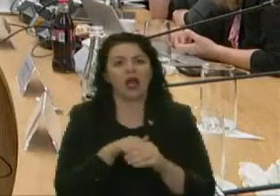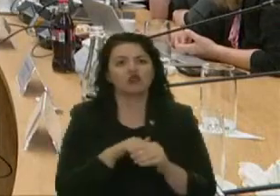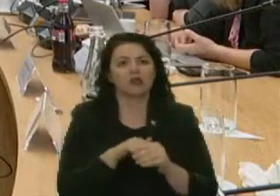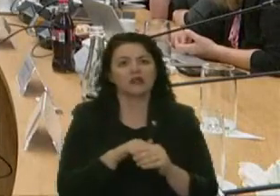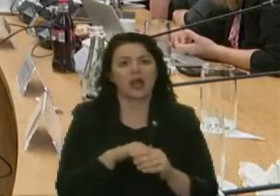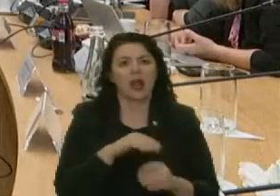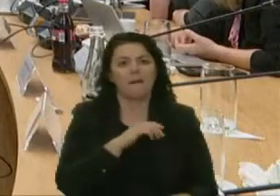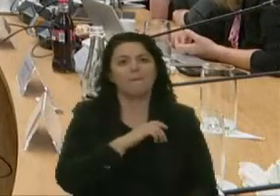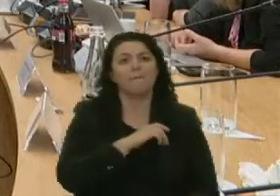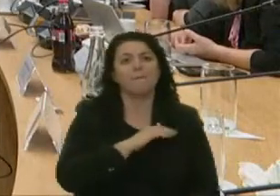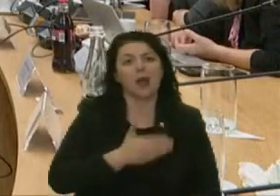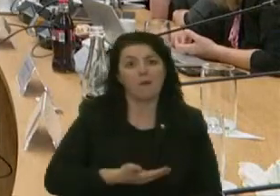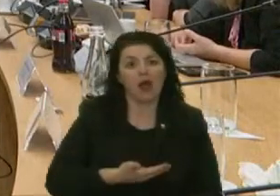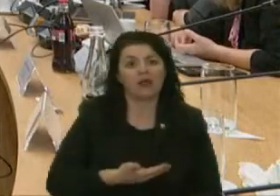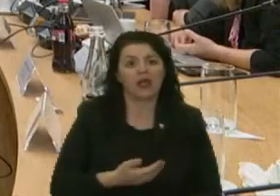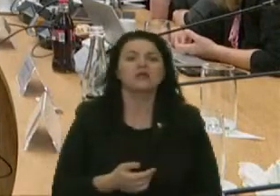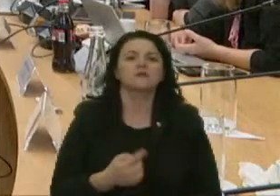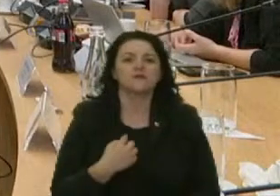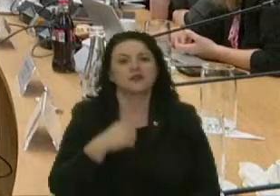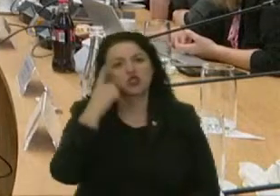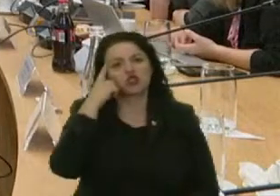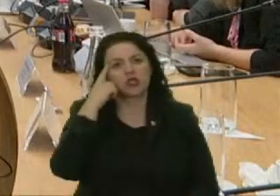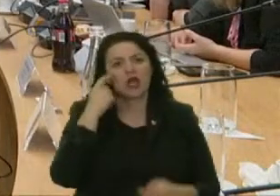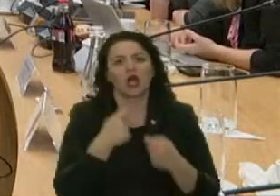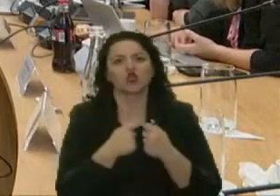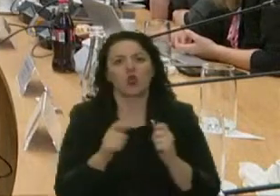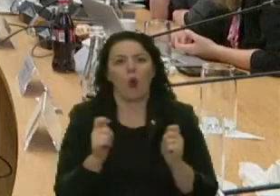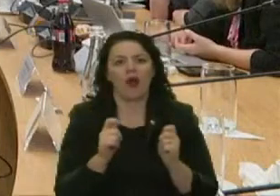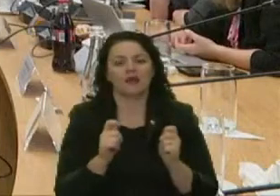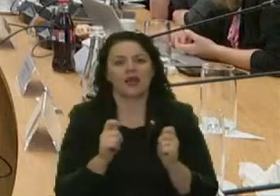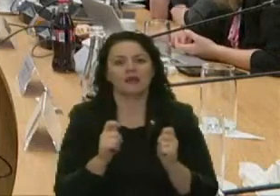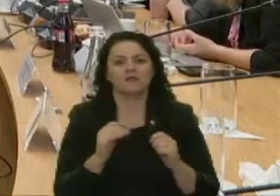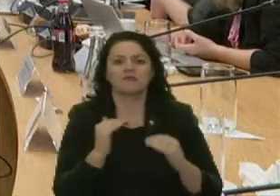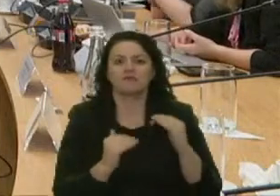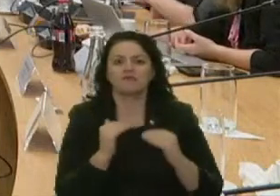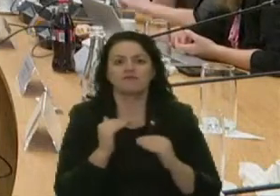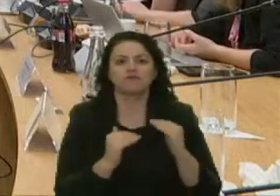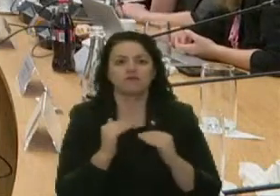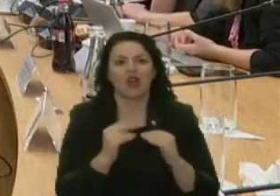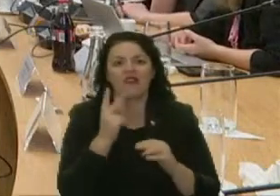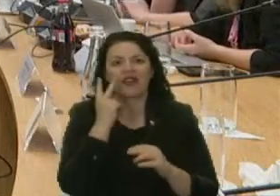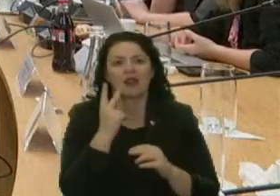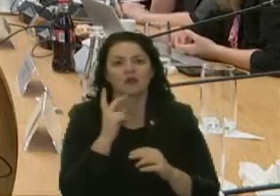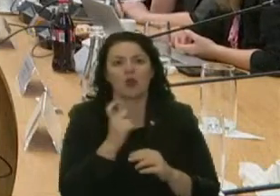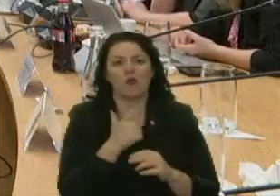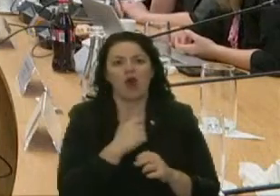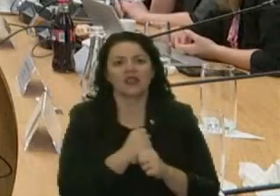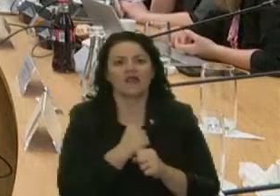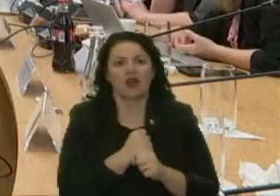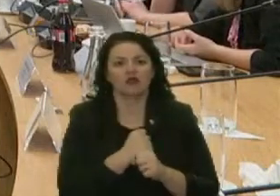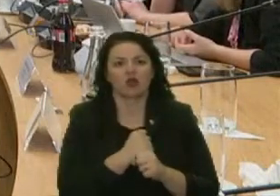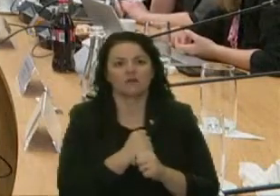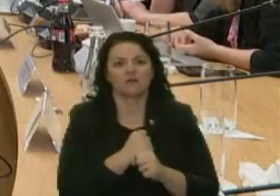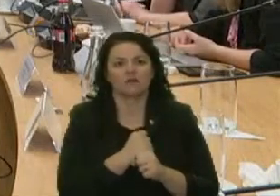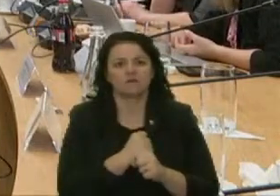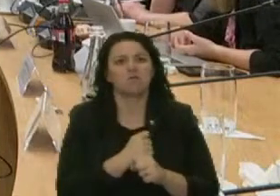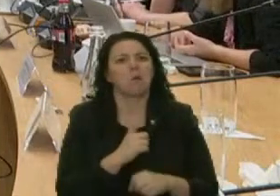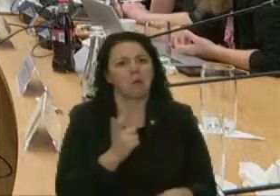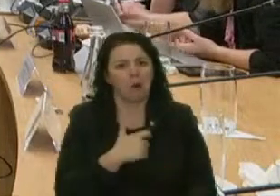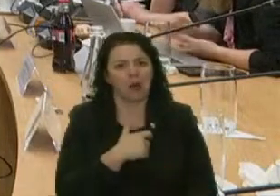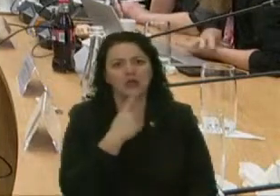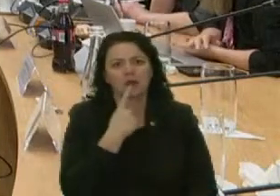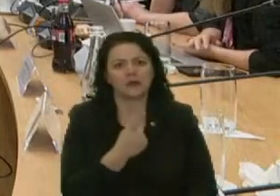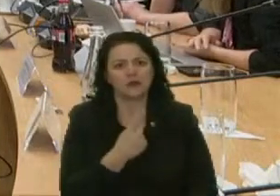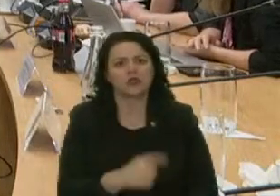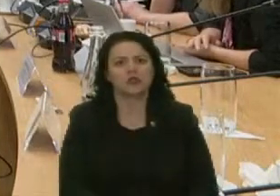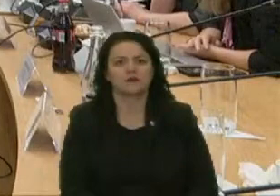primărie Și așa ma mai multe elemente așa că cred că toată Chestiunea asta Haideți să ne canalizăm pe C se poate face că așa ce ideal să facem pot să vă spun putem